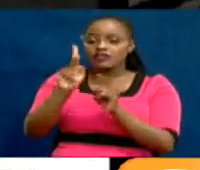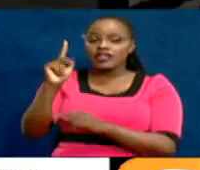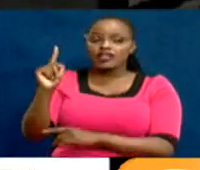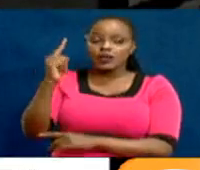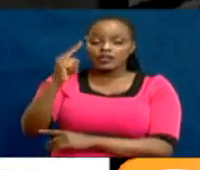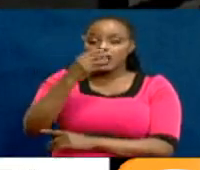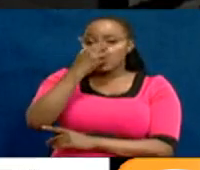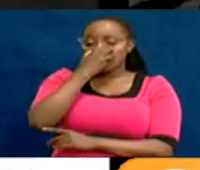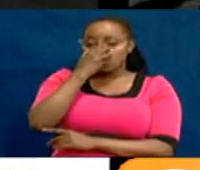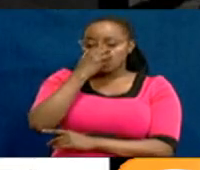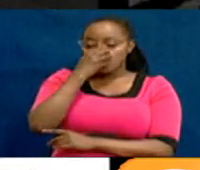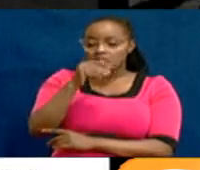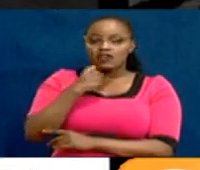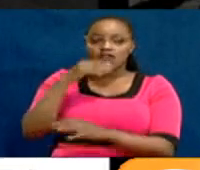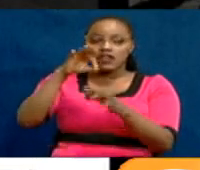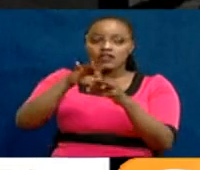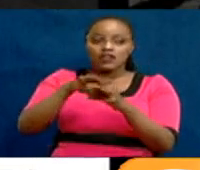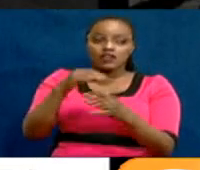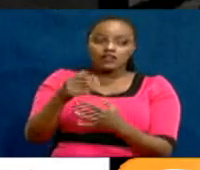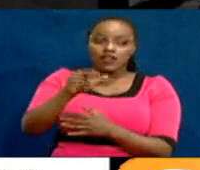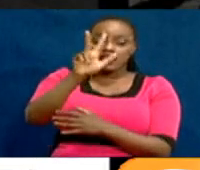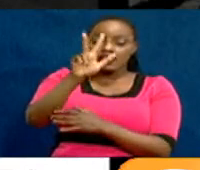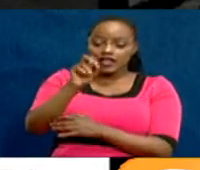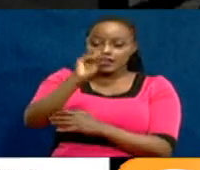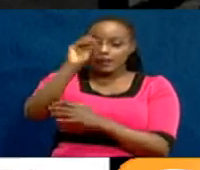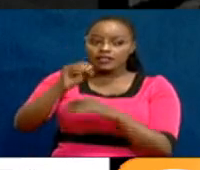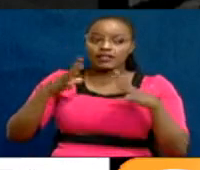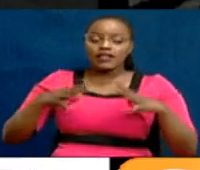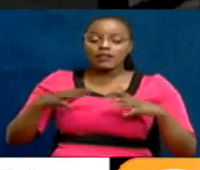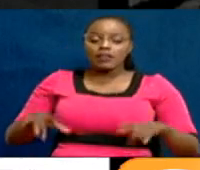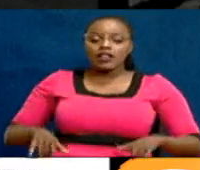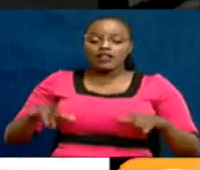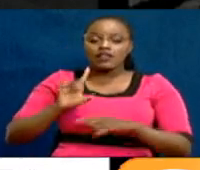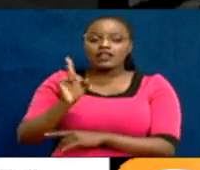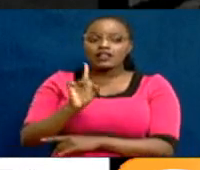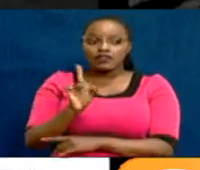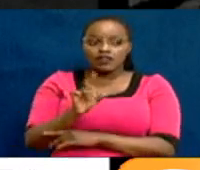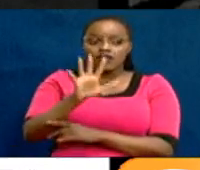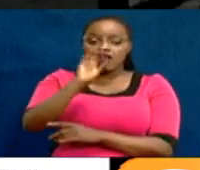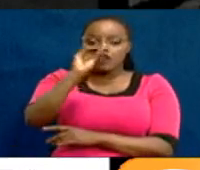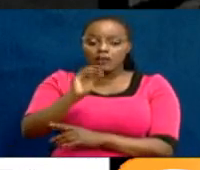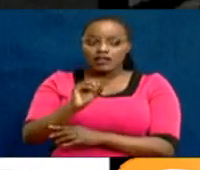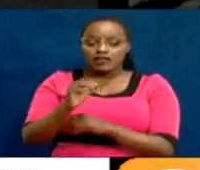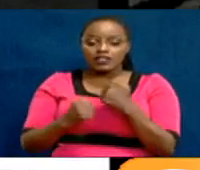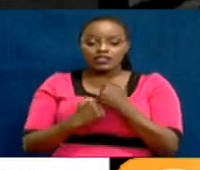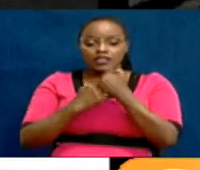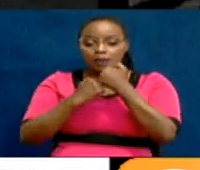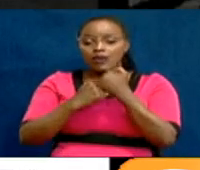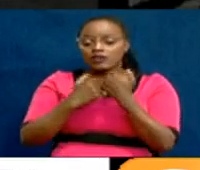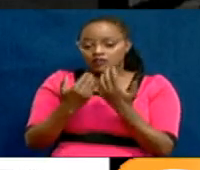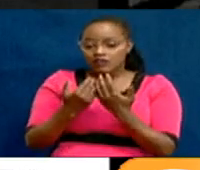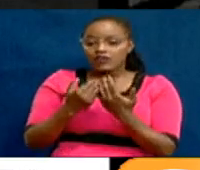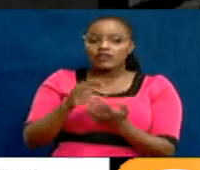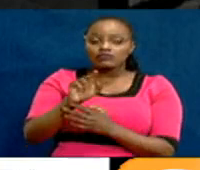Kwanza William Ruto angepigiwa kura na 30% ya wakazi wa kaunti ya Nairobi, huku 5% wakimuunga mkono mgombea wa